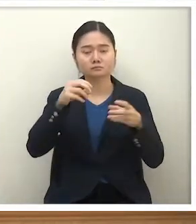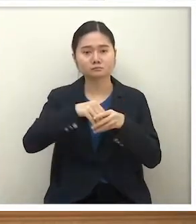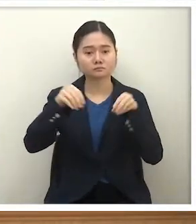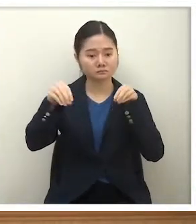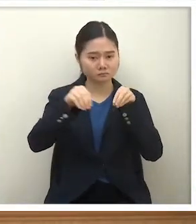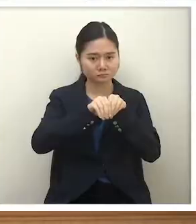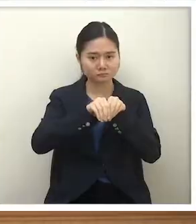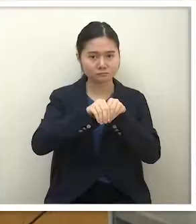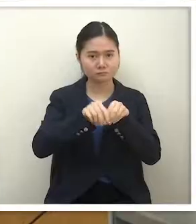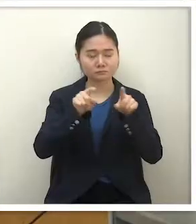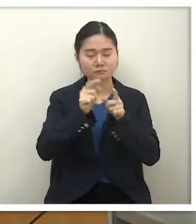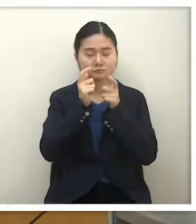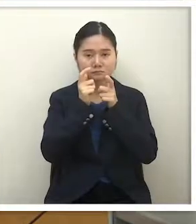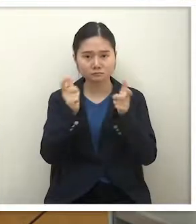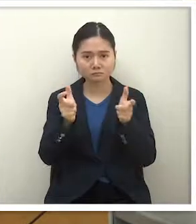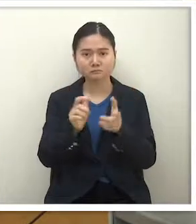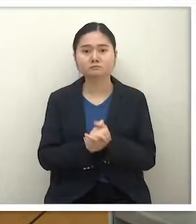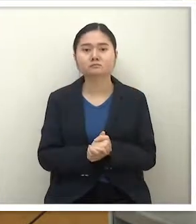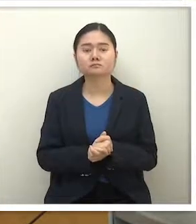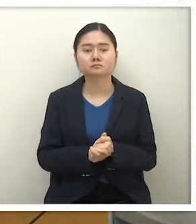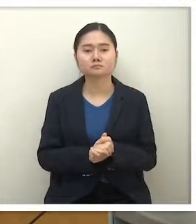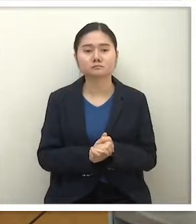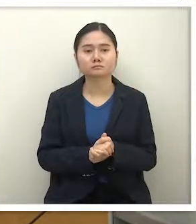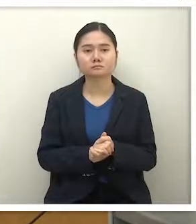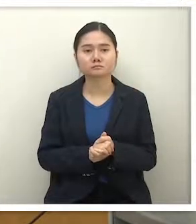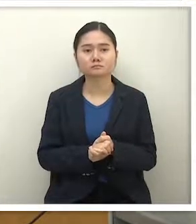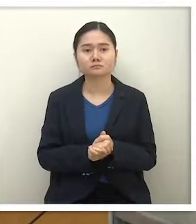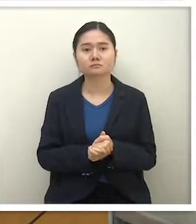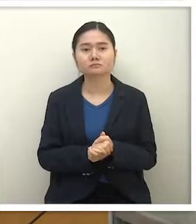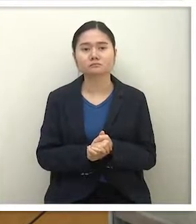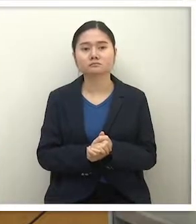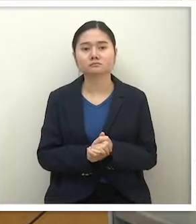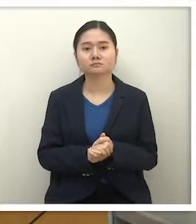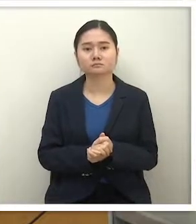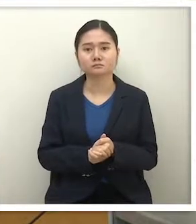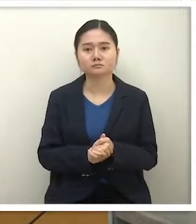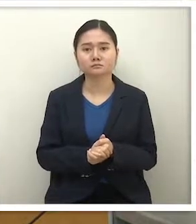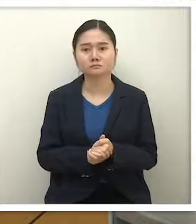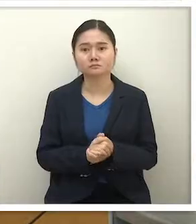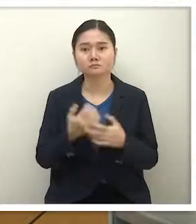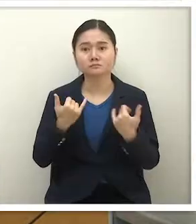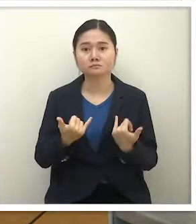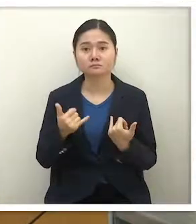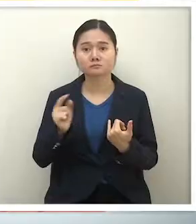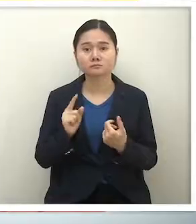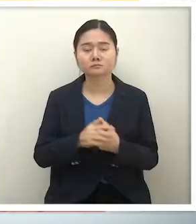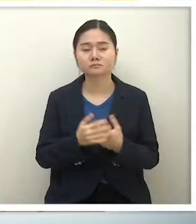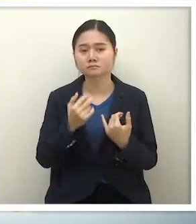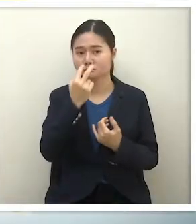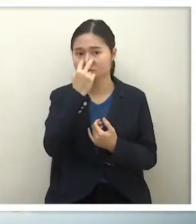ล้ก็จะใหญ่นะครับคราวนี้เ